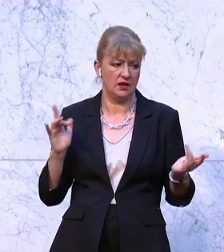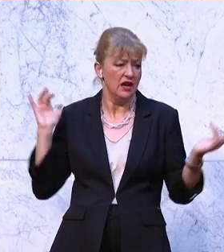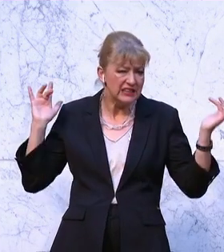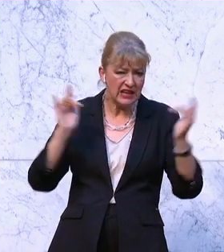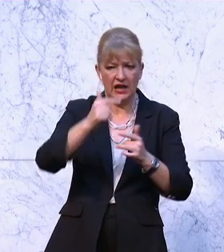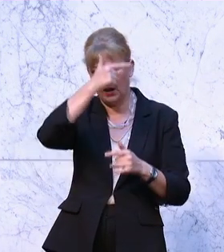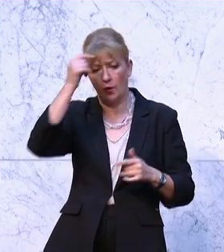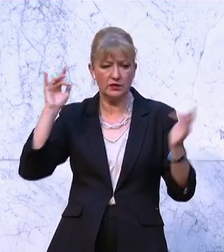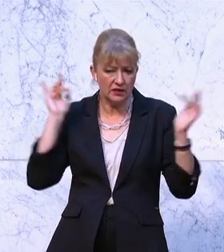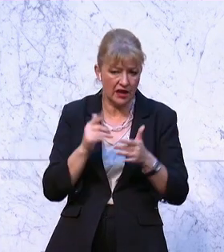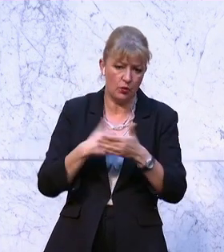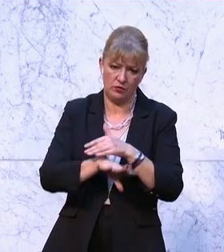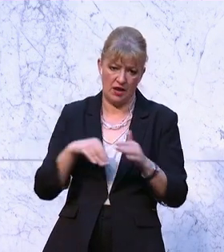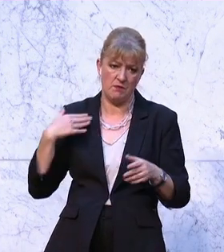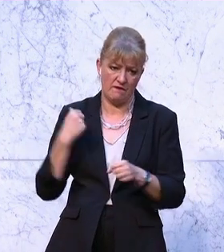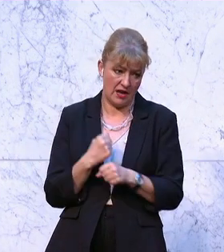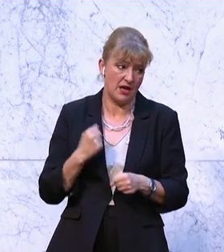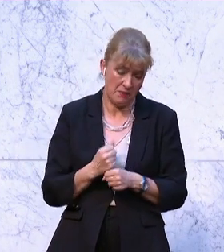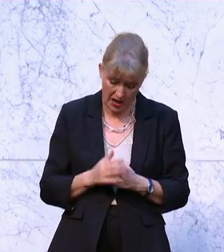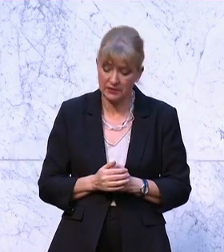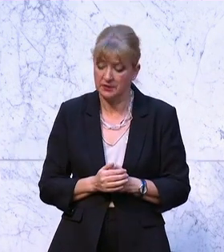Bevölkerung, gegen die Unternehmer gemacht haben. Und